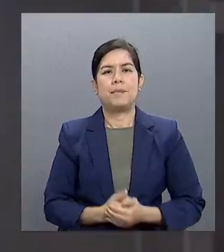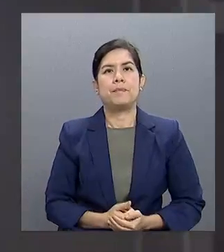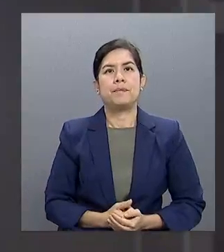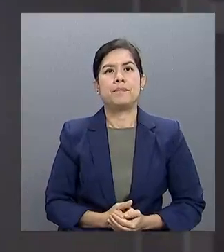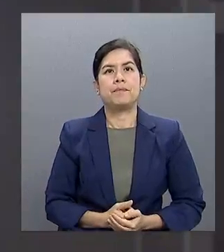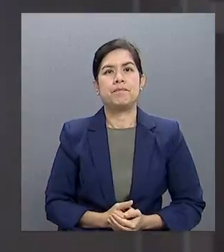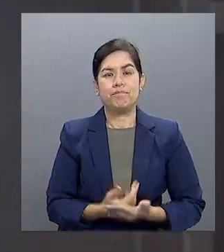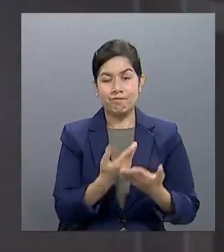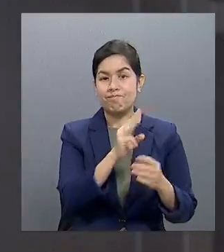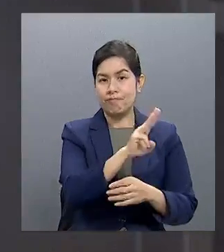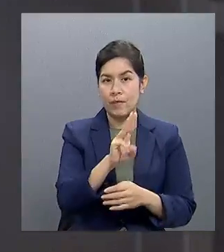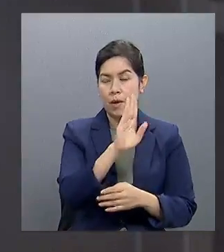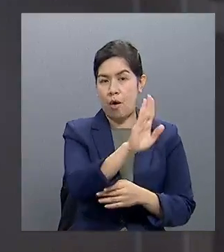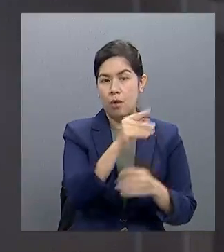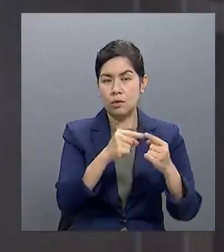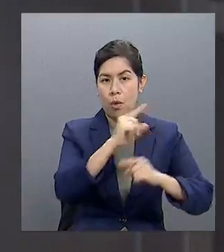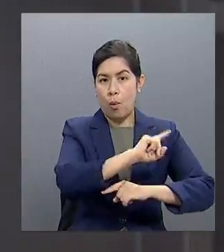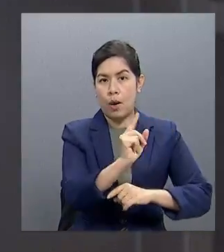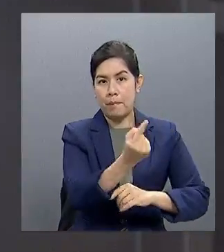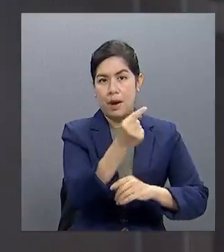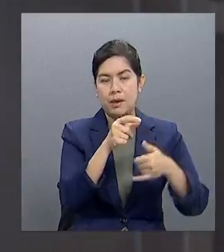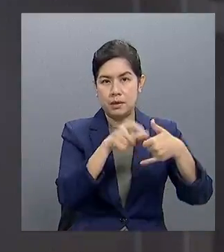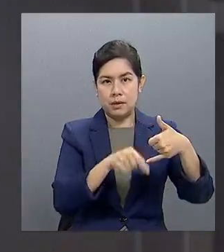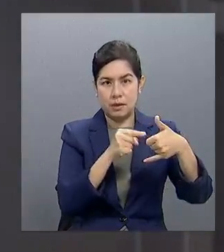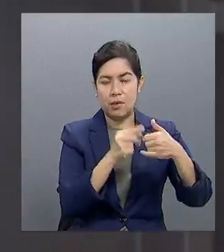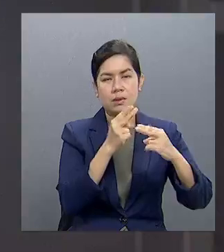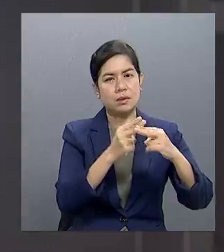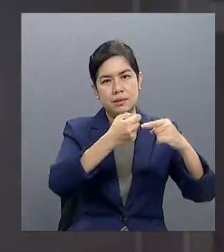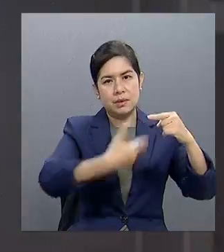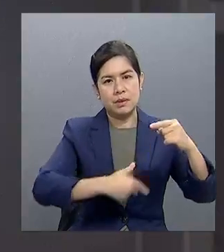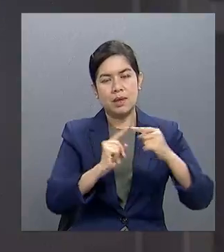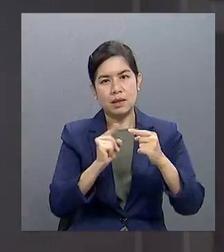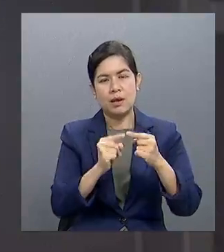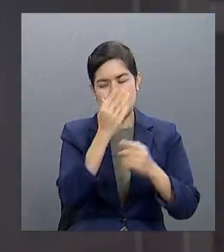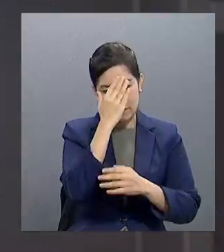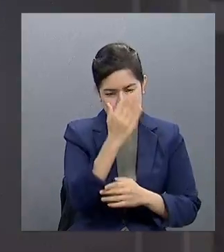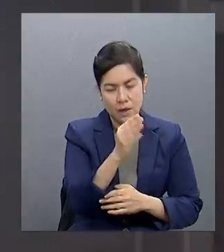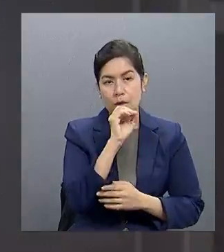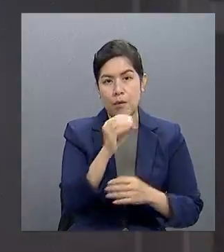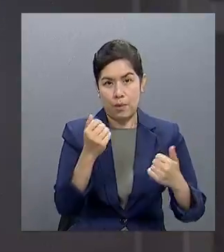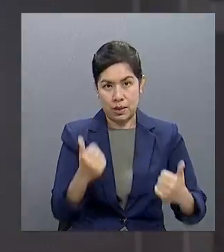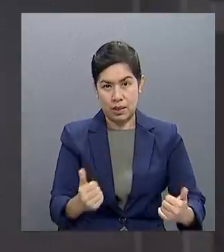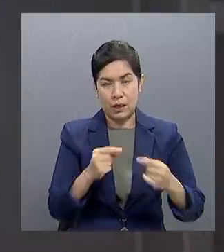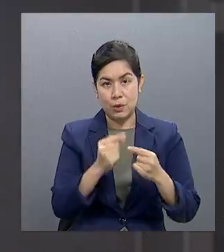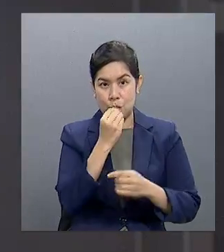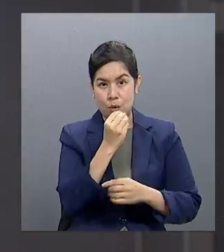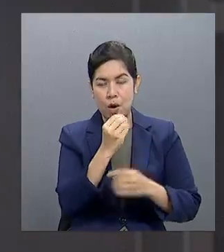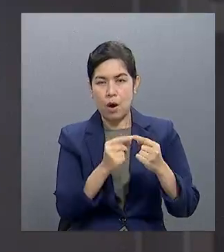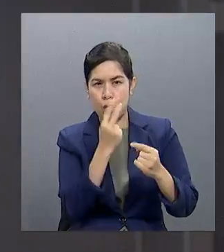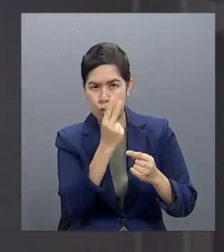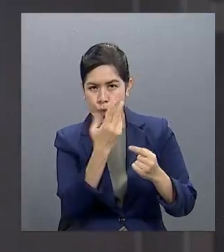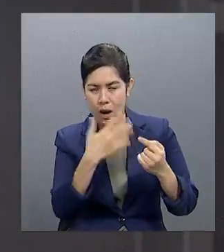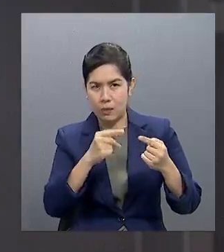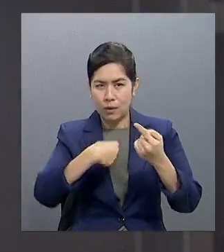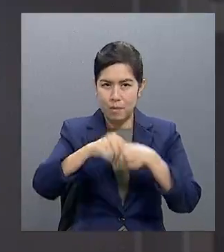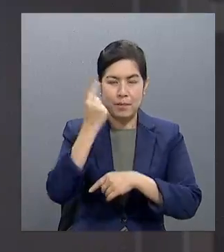ครับคุณวรานิชคุณบุญเจือมารายงานตัวคุณนิตยาสวัสดีครับคุณกาญจนาบอกวันนี้รับชมจบจะไปเที่ยวต่อในช่วงบ่ายมีเสวนาศิล